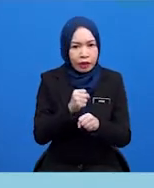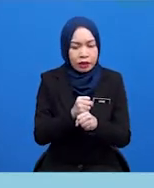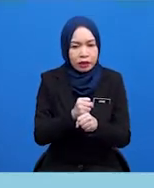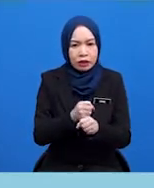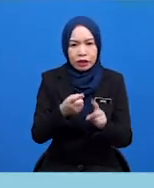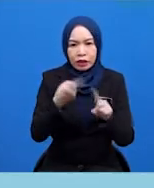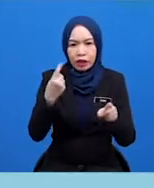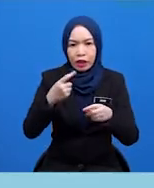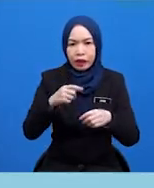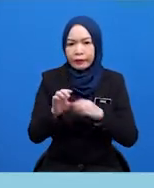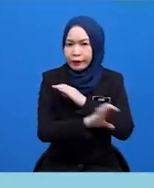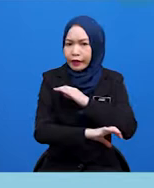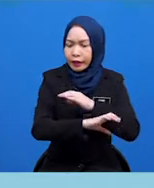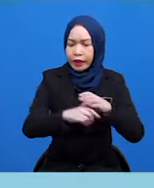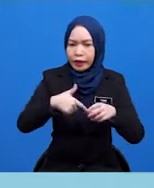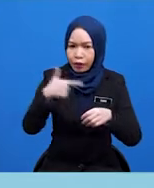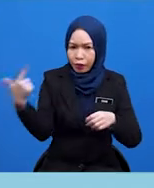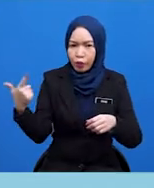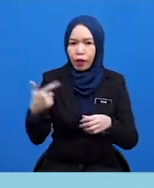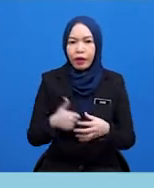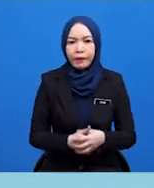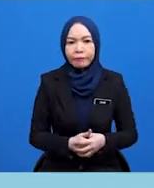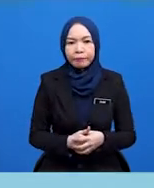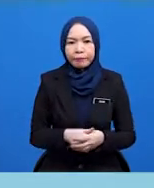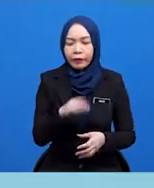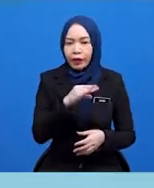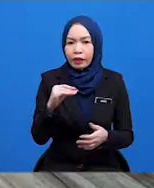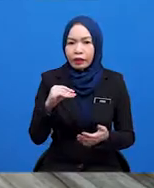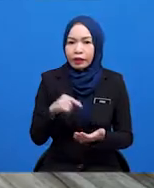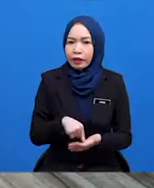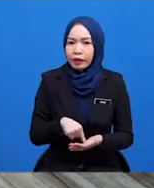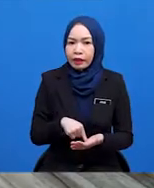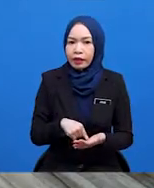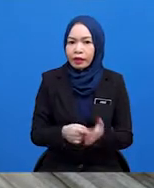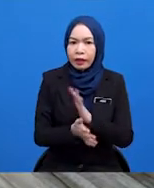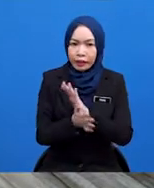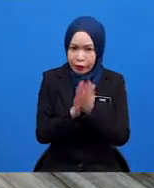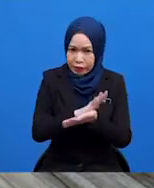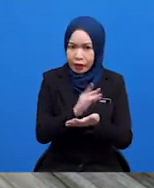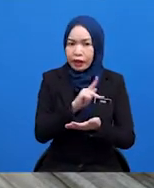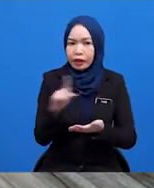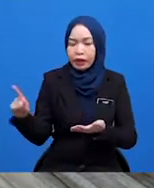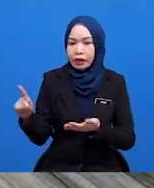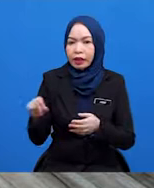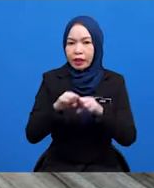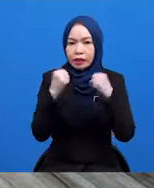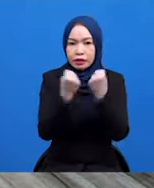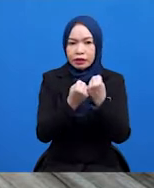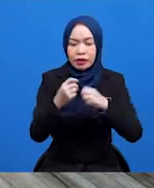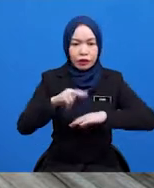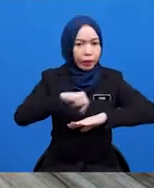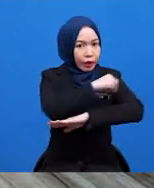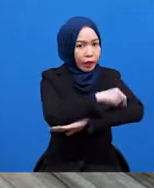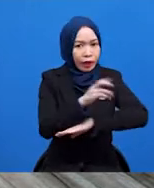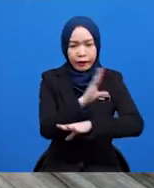tempatan daripada sektor pertanian kepada sektor perindustrian. Hal ini menyebabkan sektor pertanian tidak